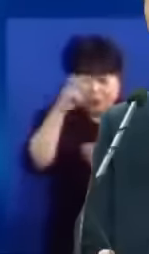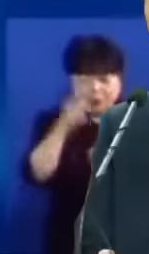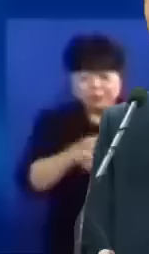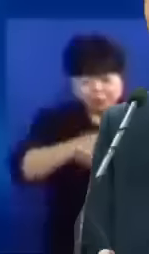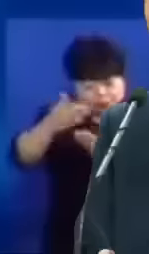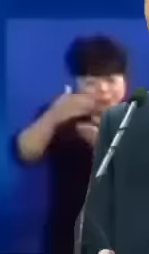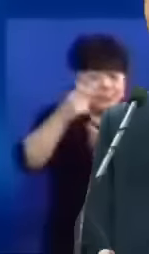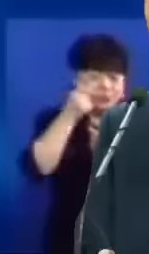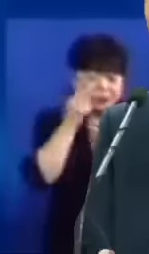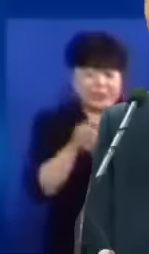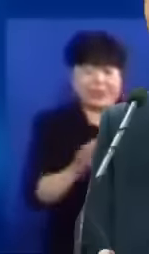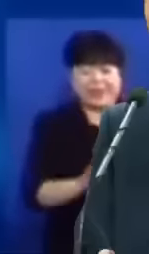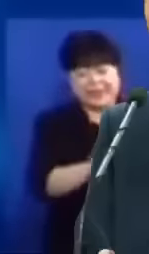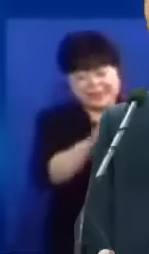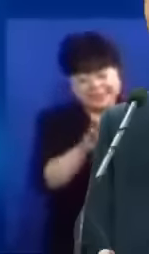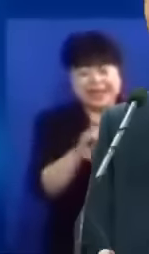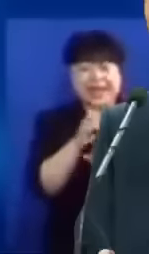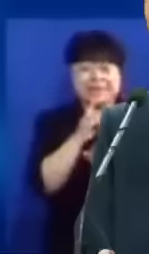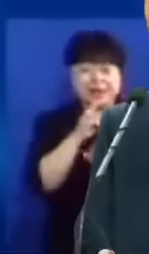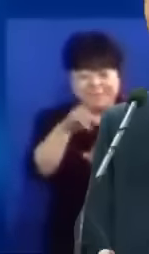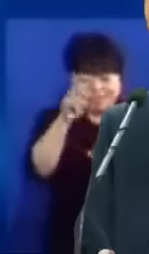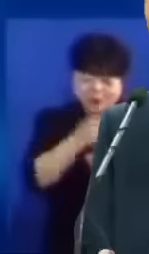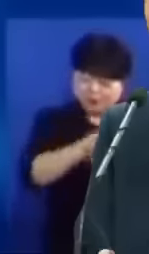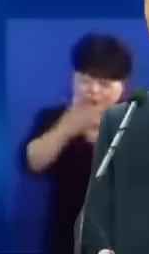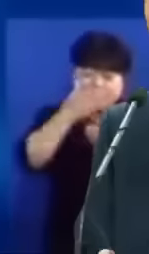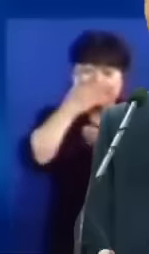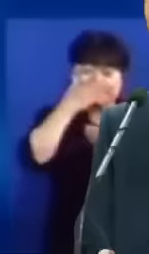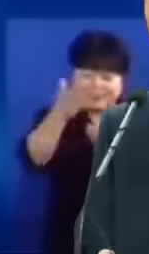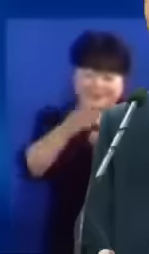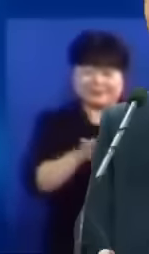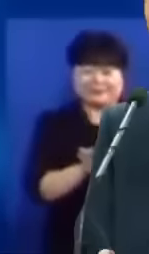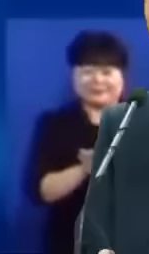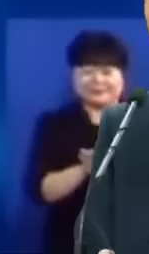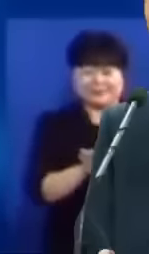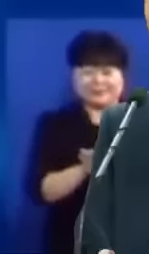미움을 쫓아낼 수 없습니다. 사랑만이 미움을 쫓아낼 수 있습니다.